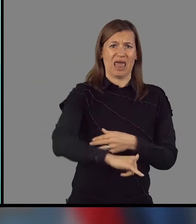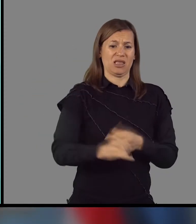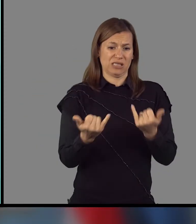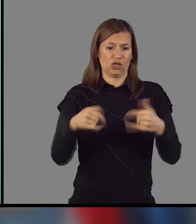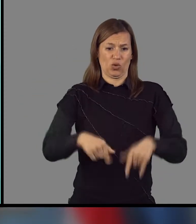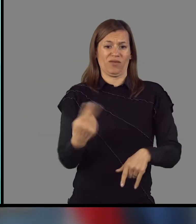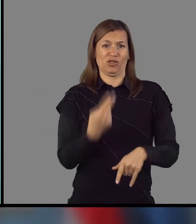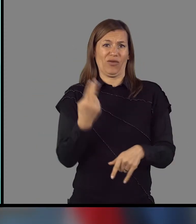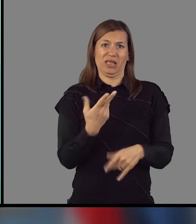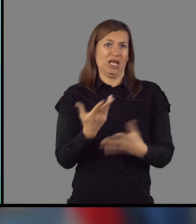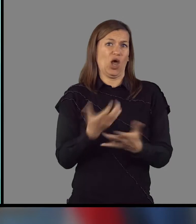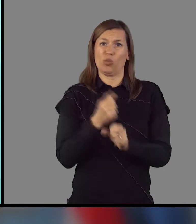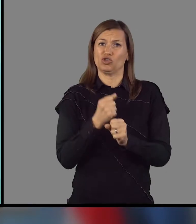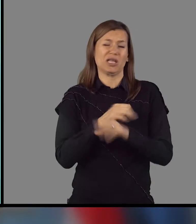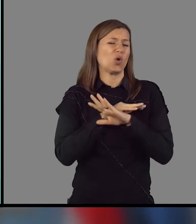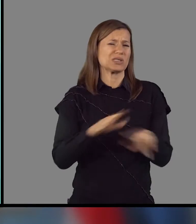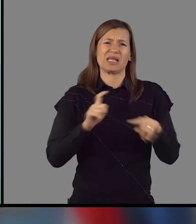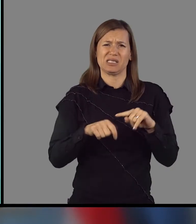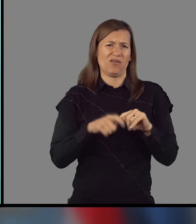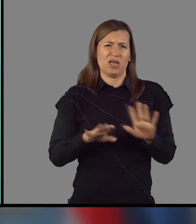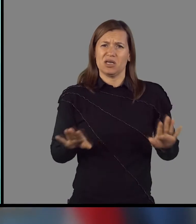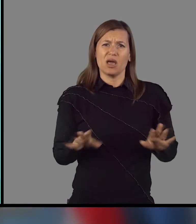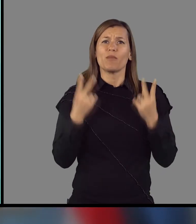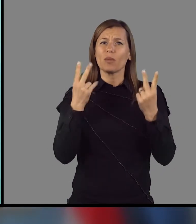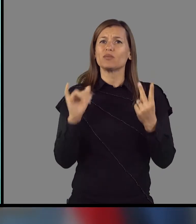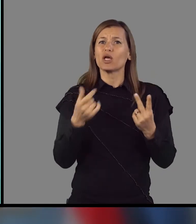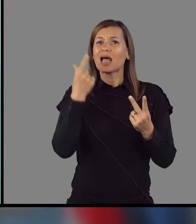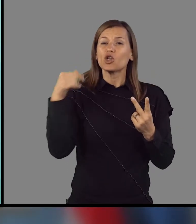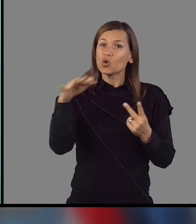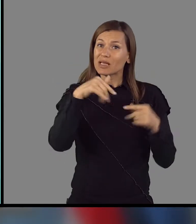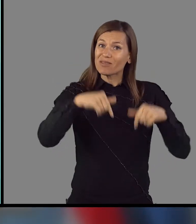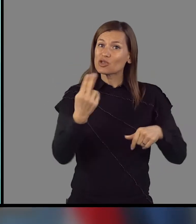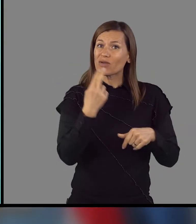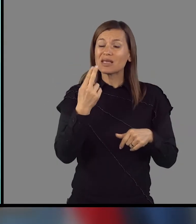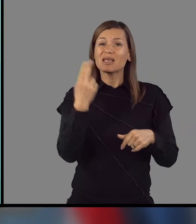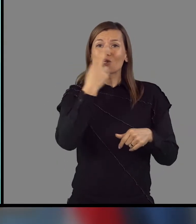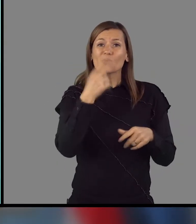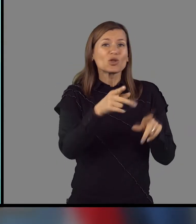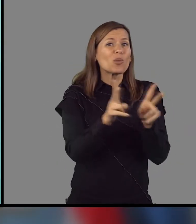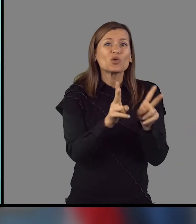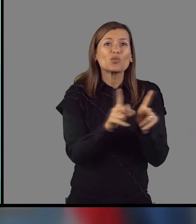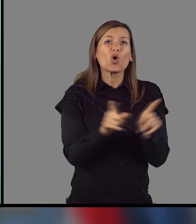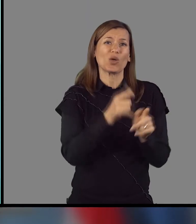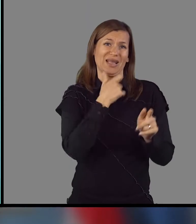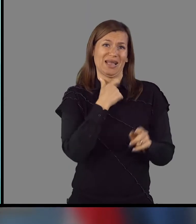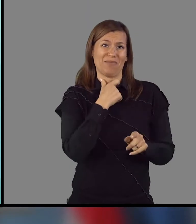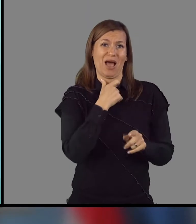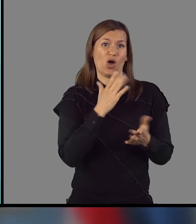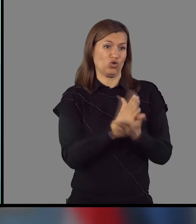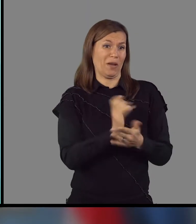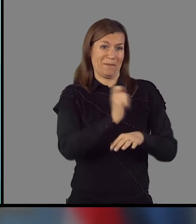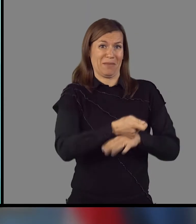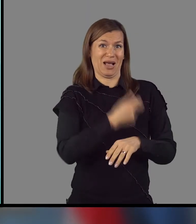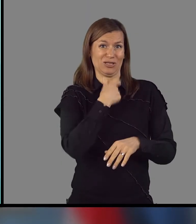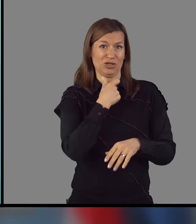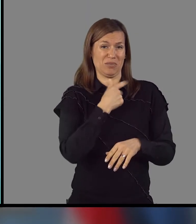lahko pravzaprav počneta vse stvari. Mislim, da je zelo pomembno, da ljudje v Sloveniji razumejo, da je to podobno kot pri gripi.